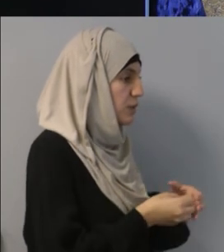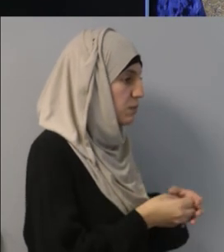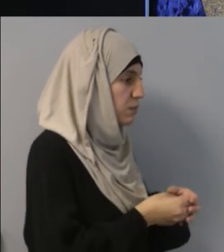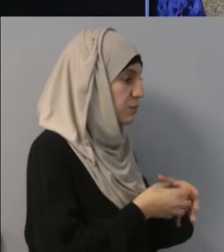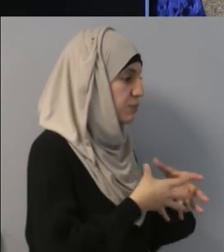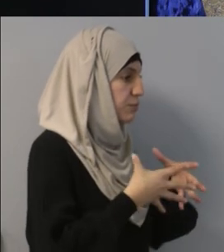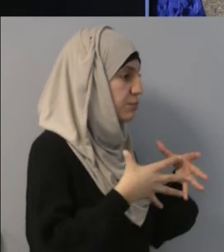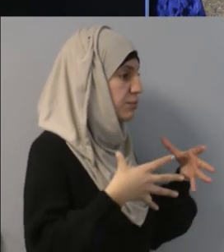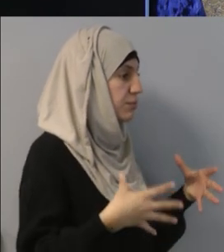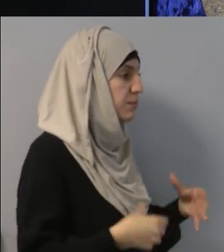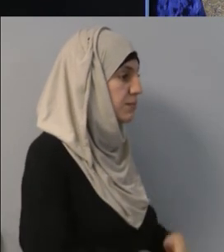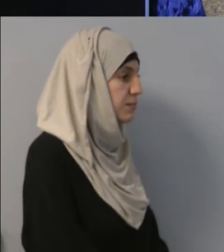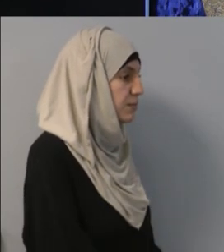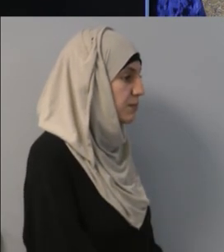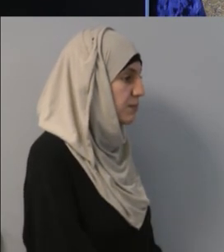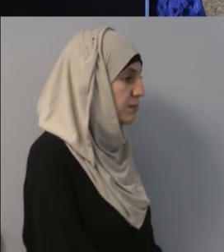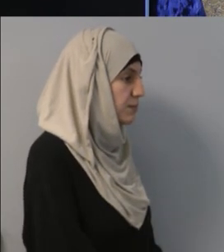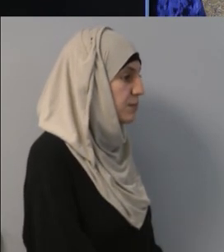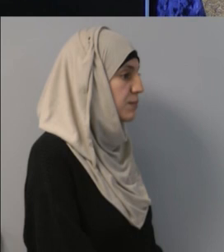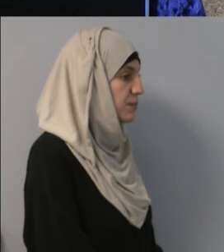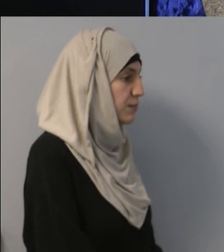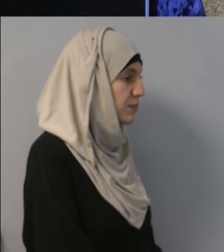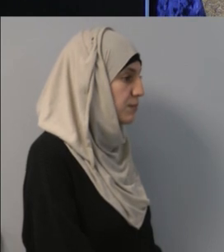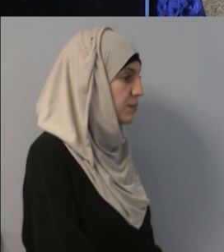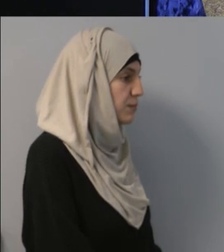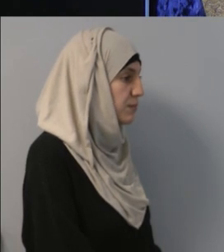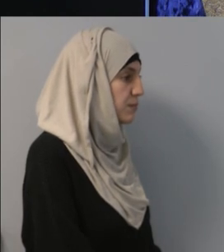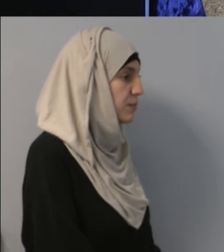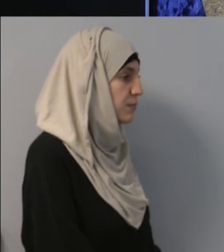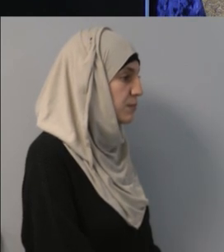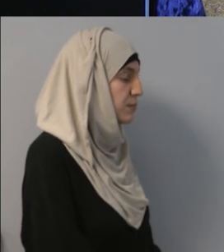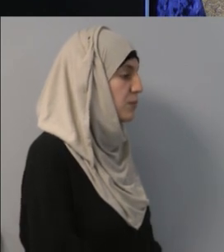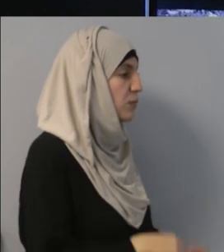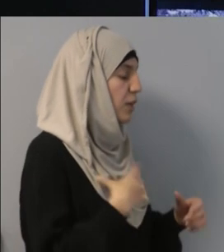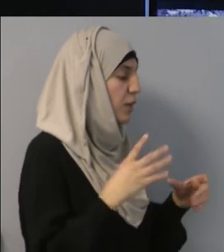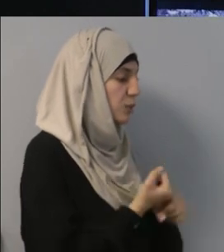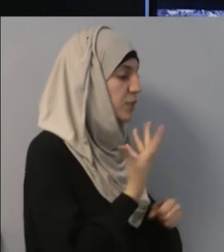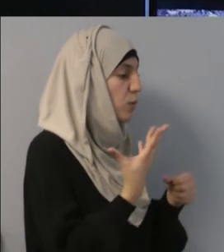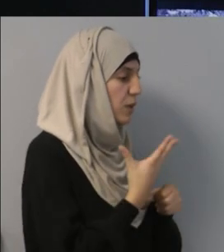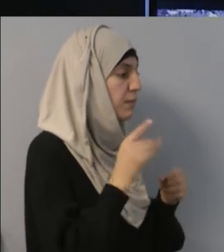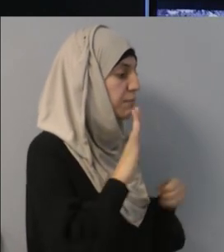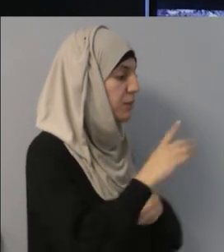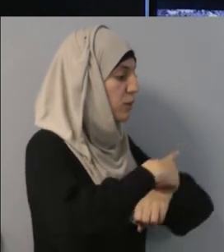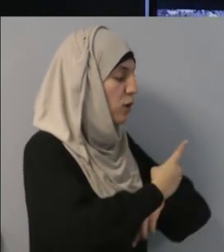à Montpellier. Mmh. Voilà, ça a été la deuxième antenne après l'Île-de-France. Ça a été Montpellier, Lyon